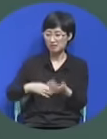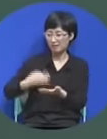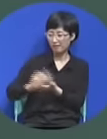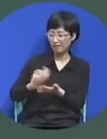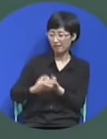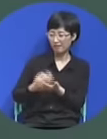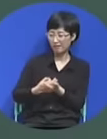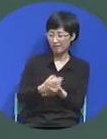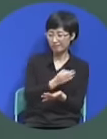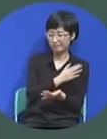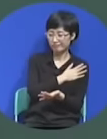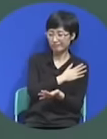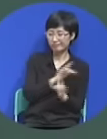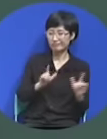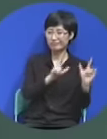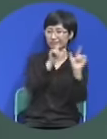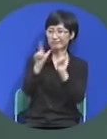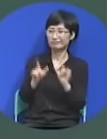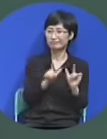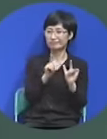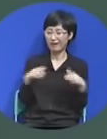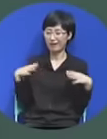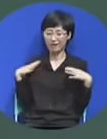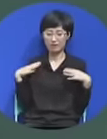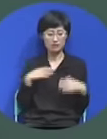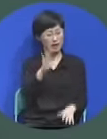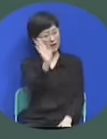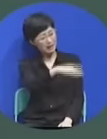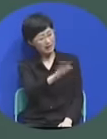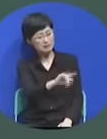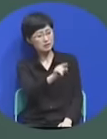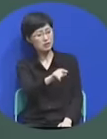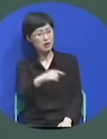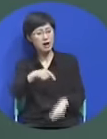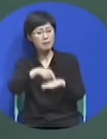있다 얘기했는데 예수님께서는 심령이 가난한 자 복이 있다.